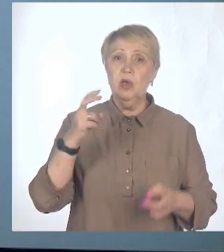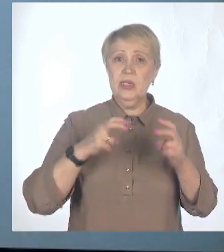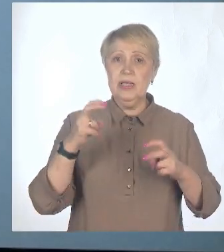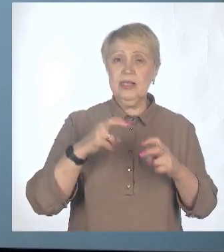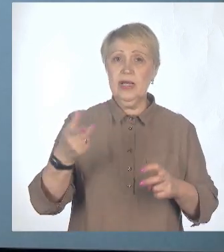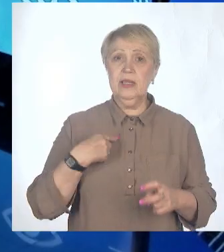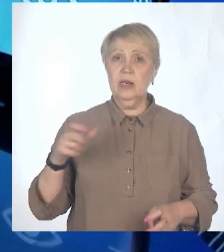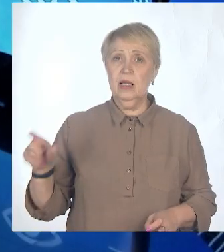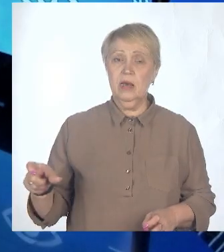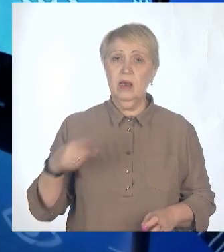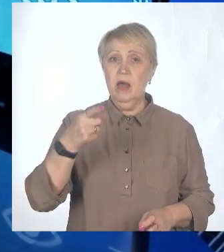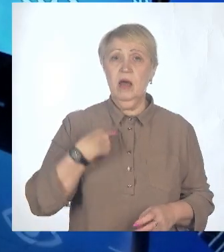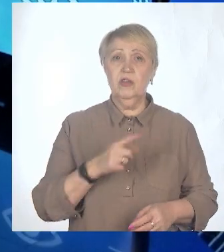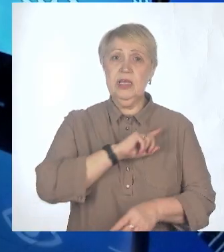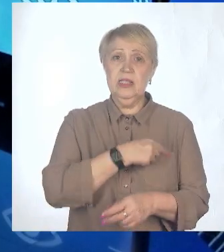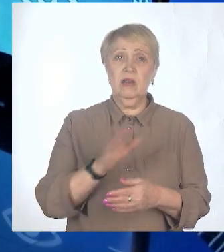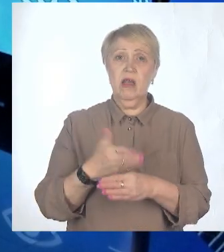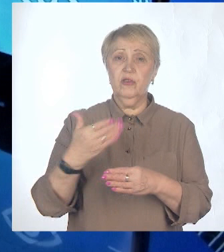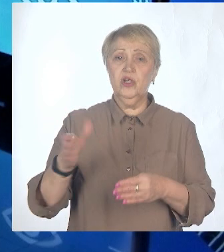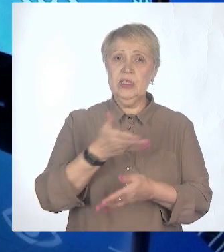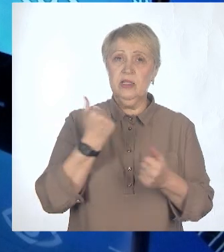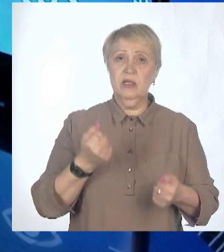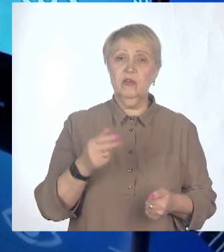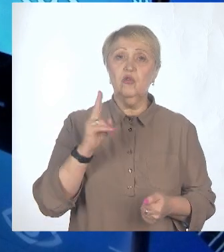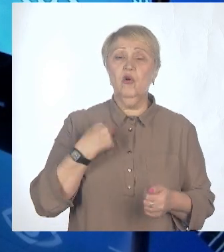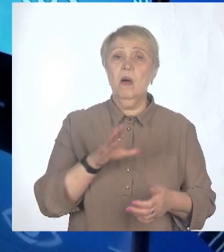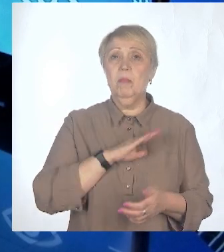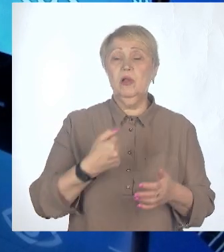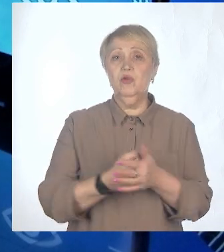то они не сильно отличаются от тех, которые были до этого.